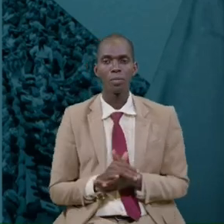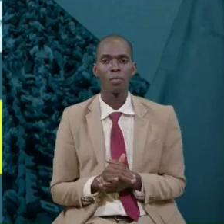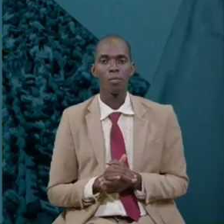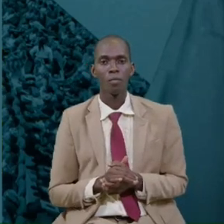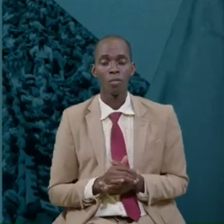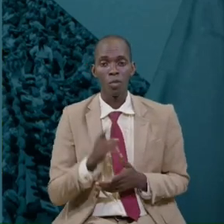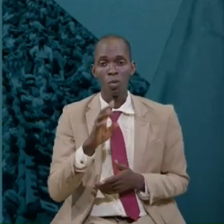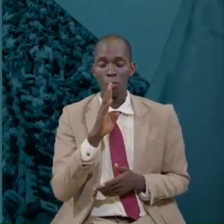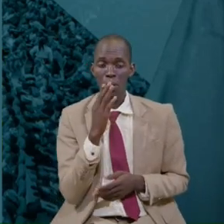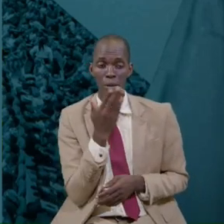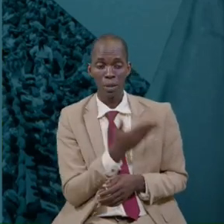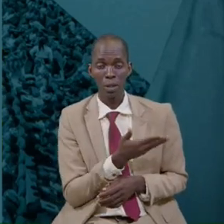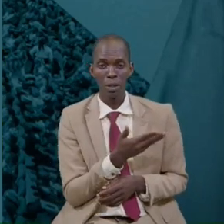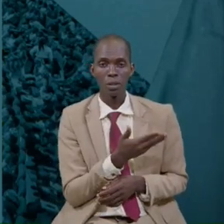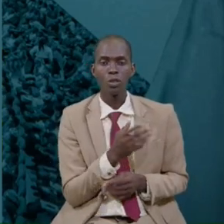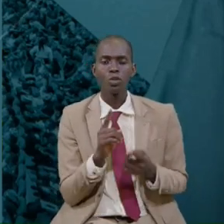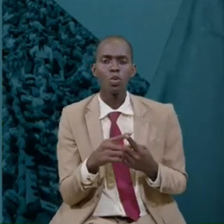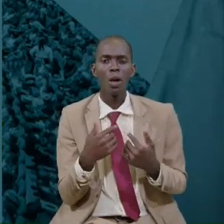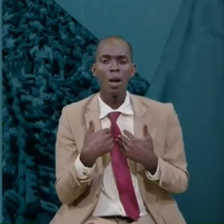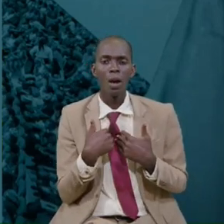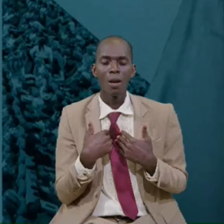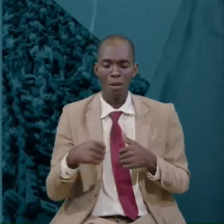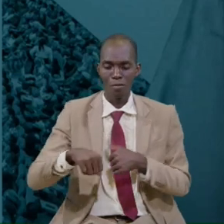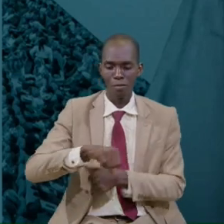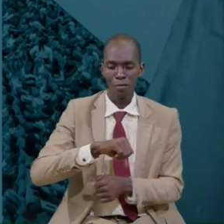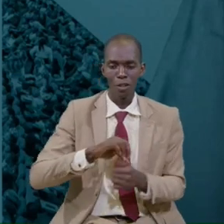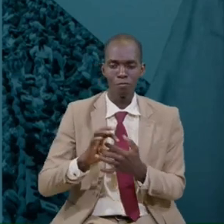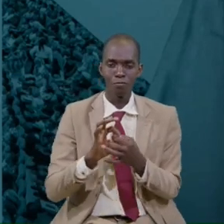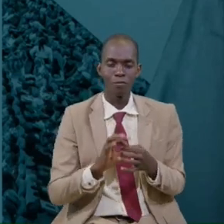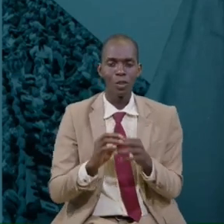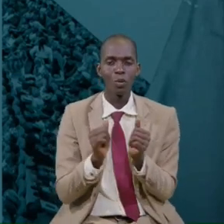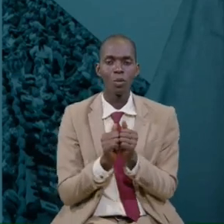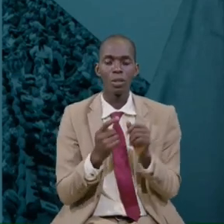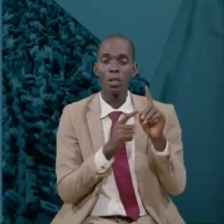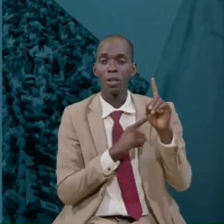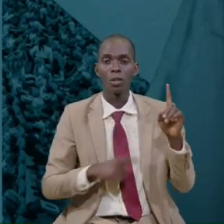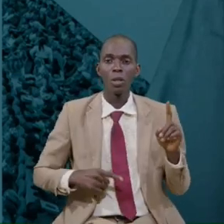demain à 15h. Ils seront là pour avoir la communion avec le Seigneur.